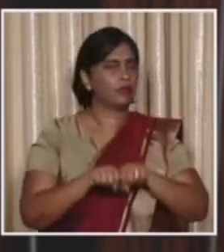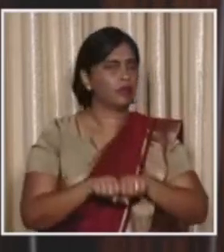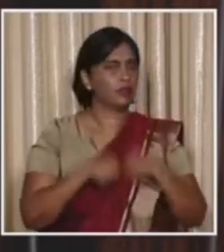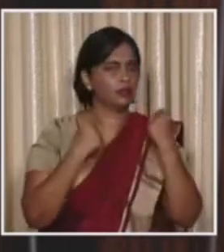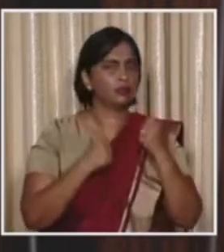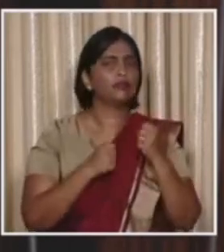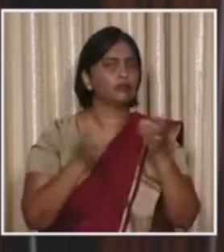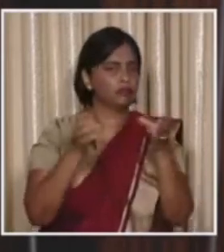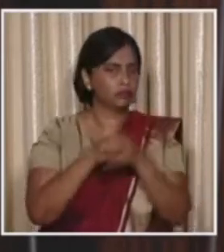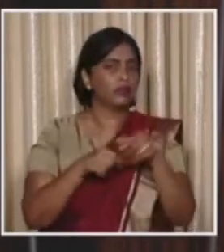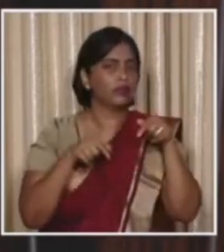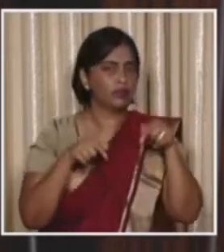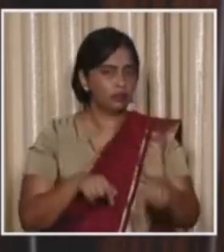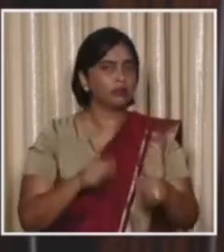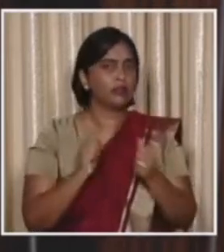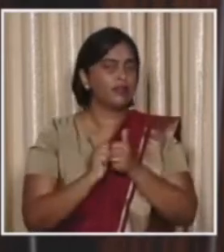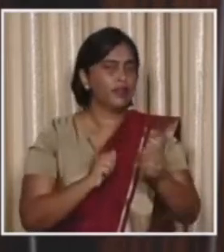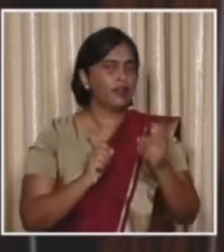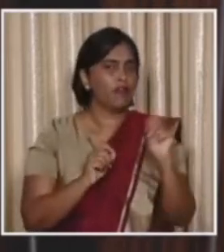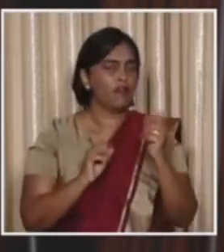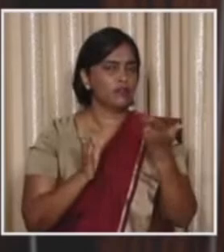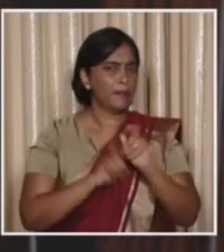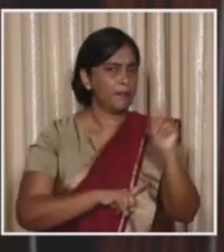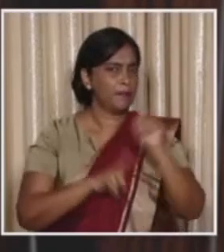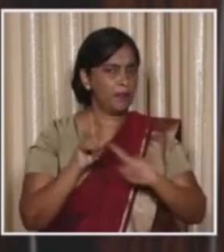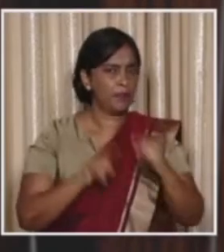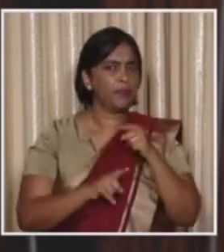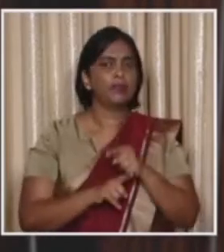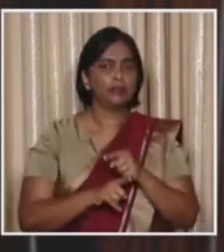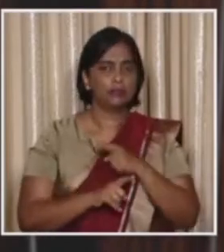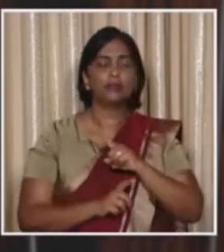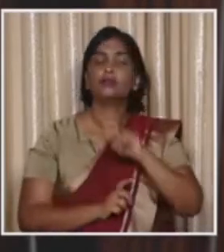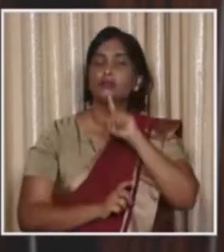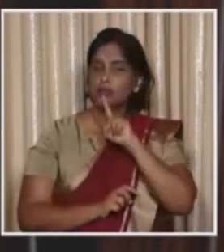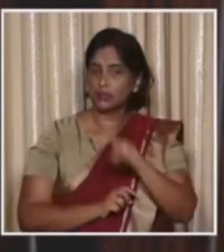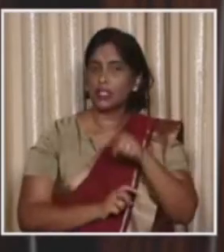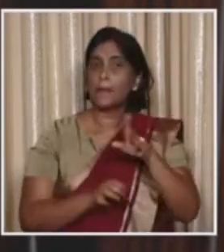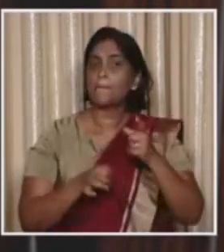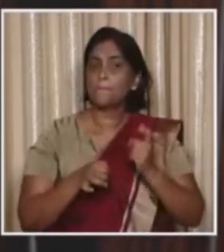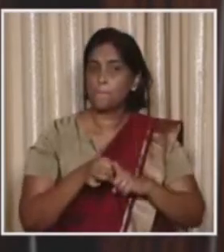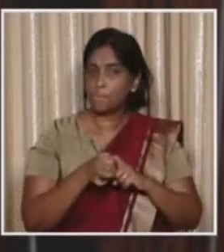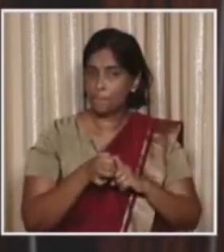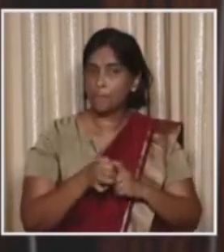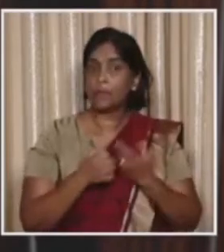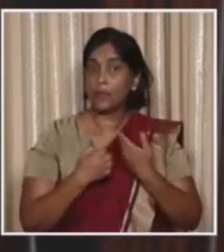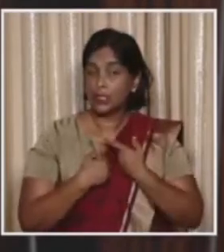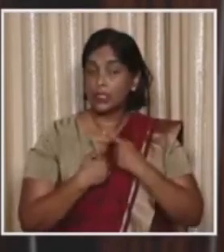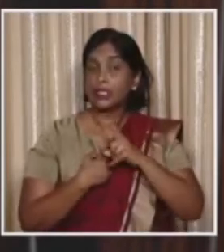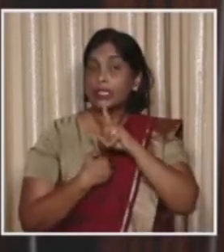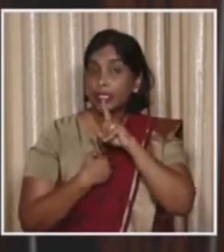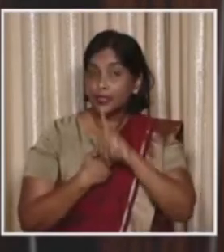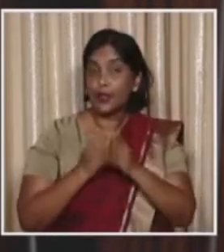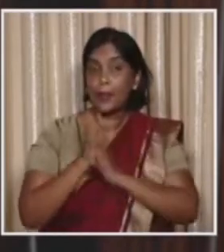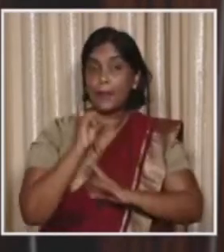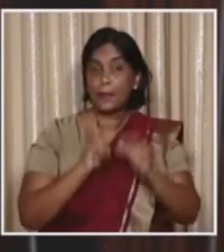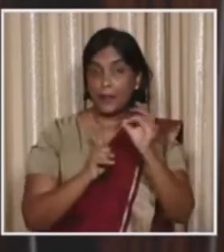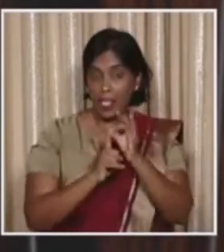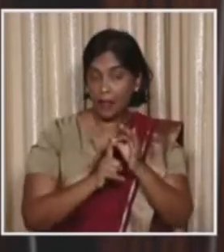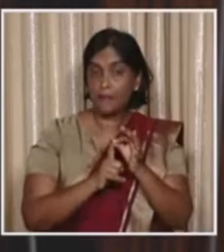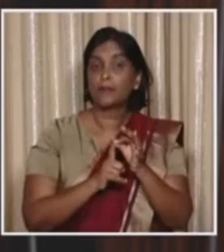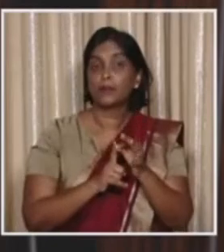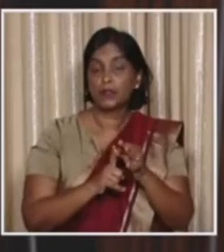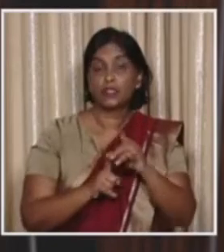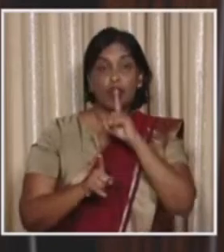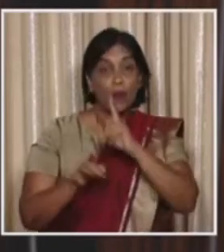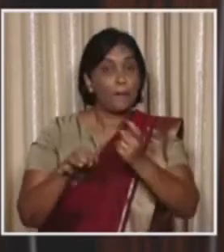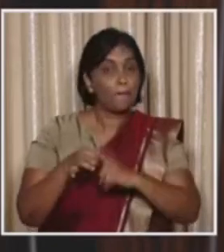කාර්යාංශ තමයි දැන් නඩත්තු වෙන්නේ. ඒ හින්දා ඔබතුමාගෙන් ඉල්ලා සිටිනවා මේ ප්‍රශ්නය අපි ඉල්ලා හිටපු අමාත්‍යවරයාට අහලා තියෙන